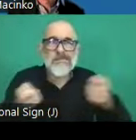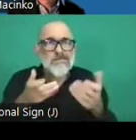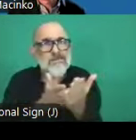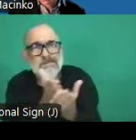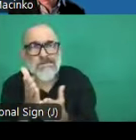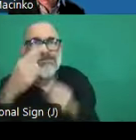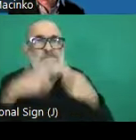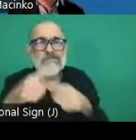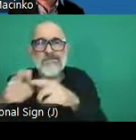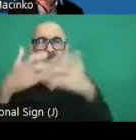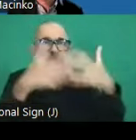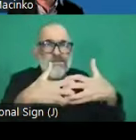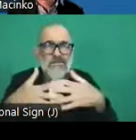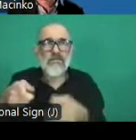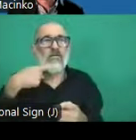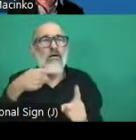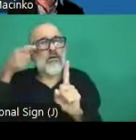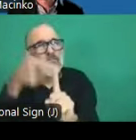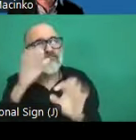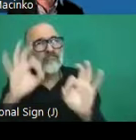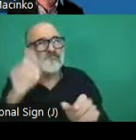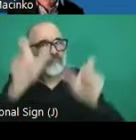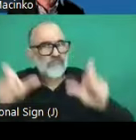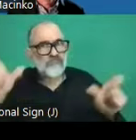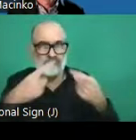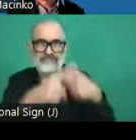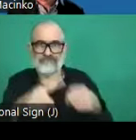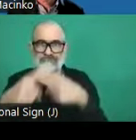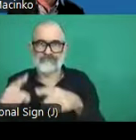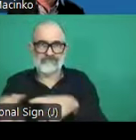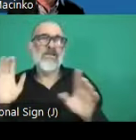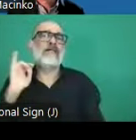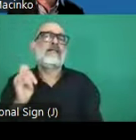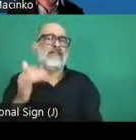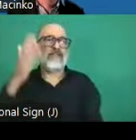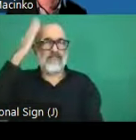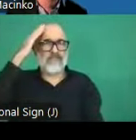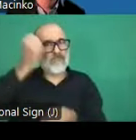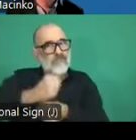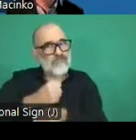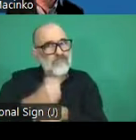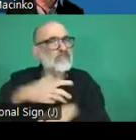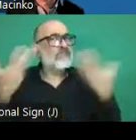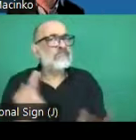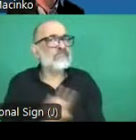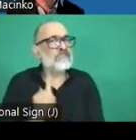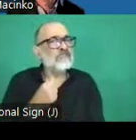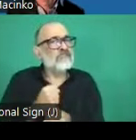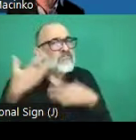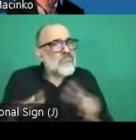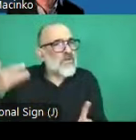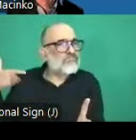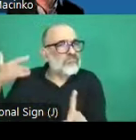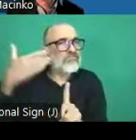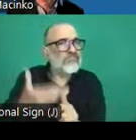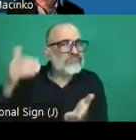Nous voyons souvent que nous avons la santé, les communautés servies, qu'il